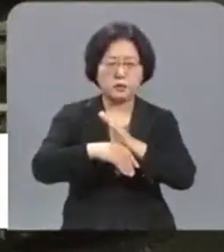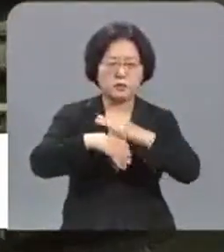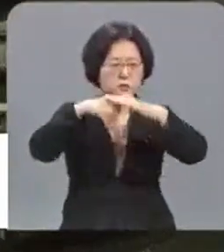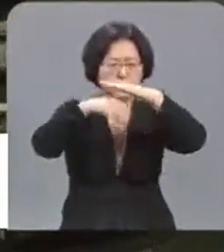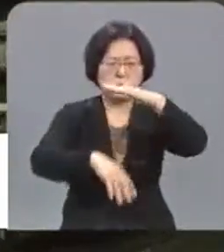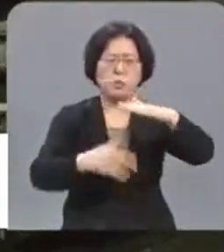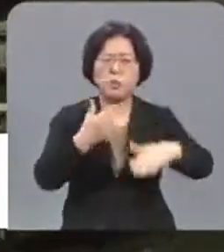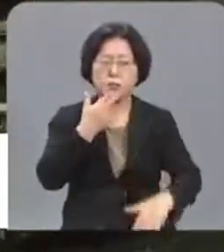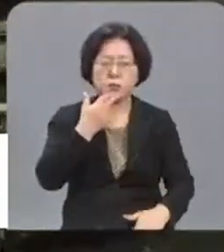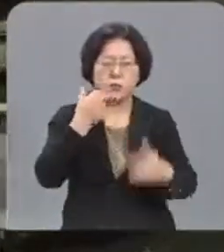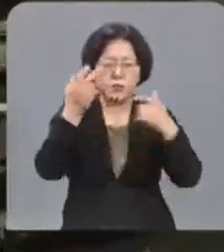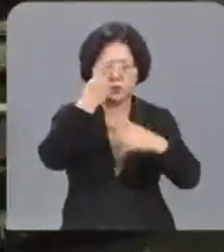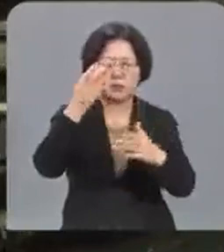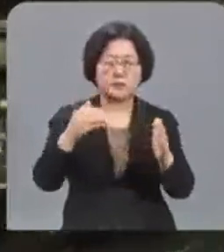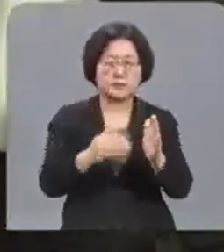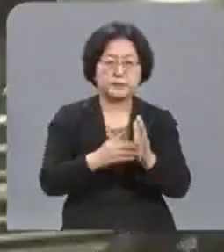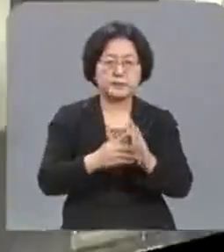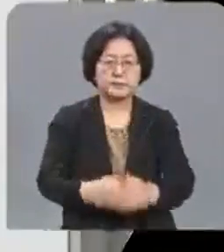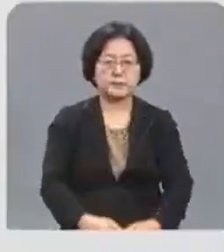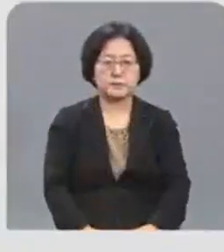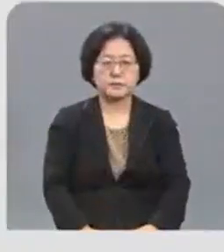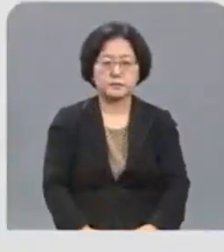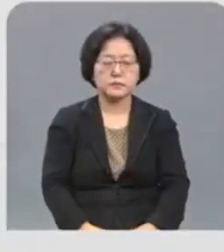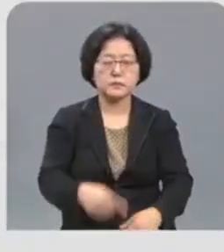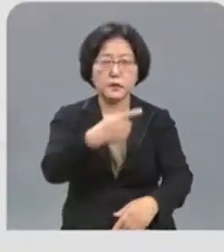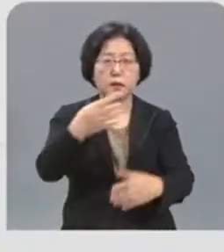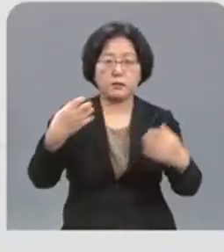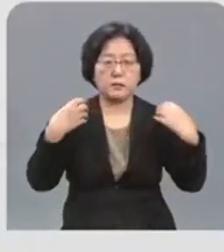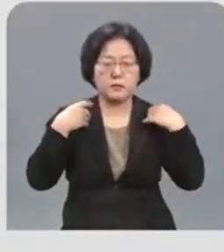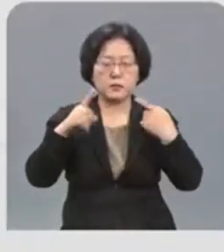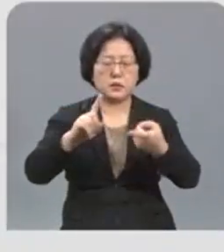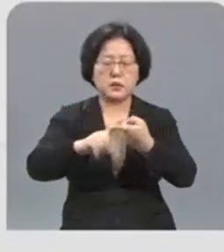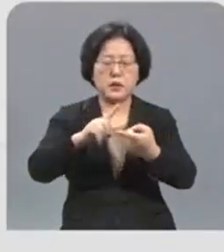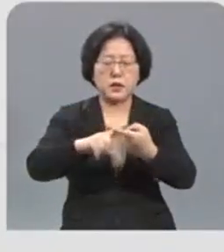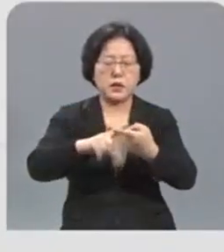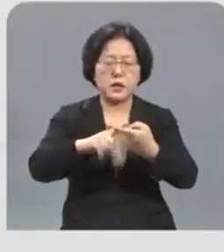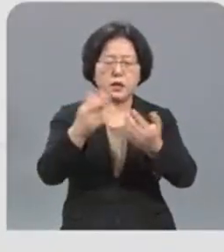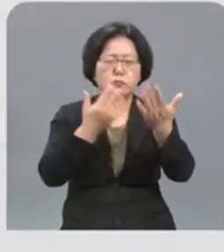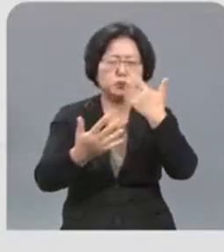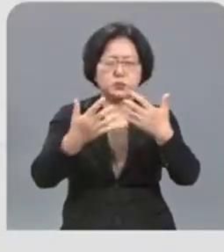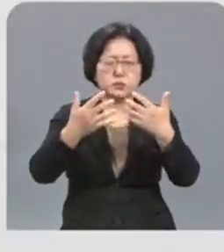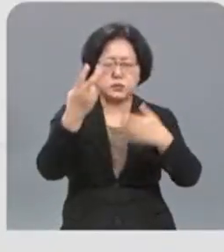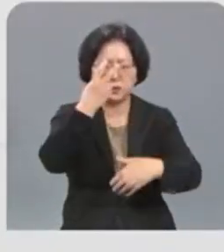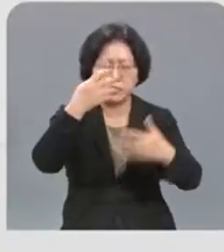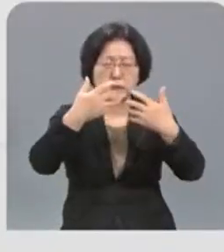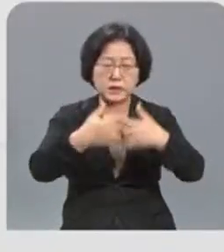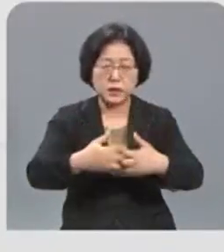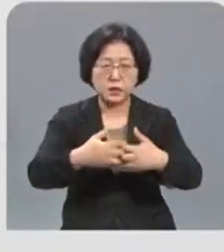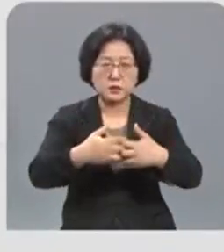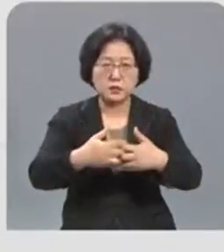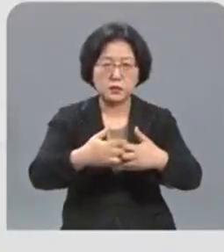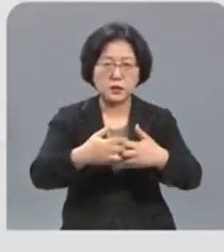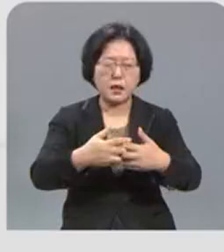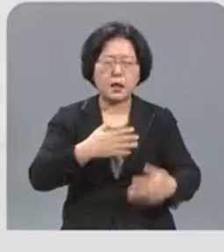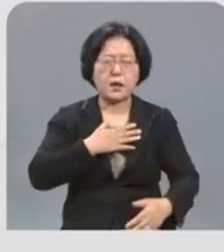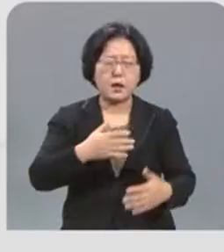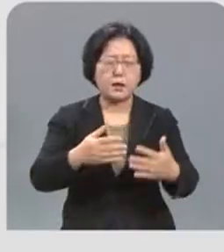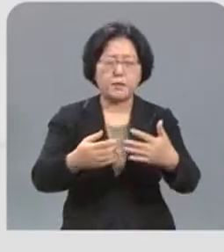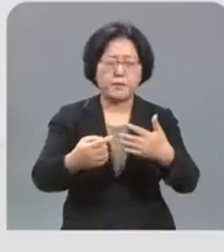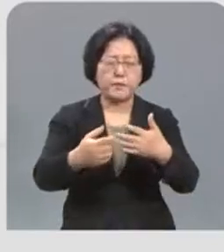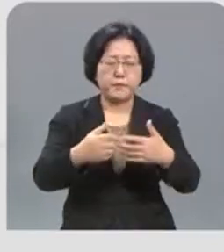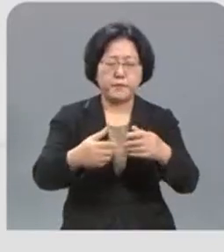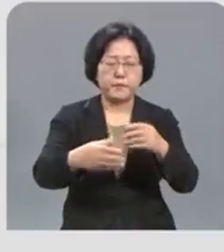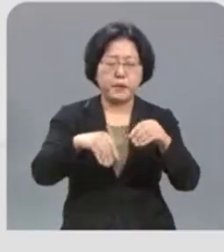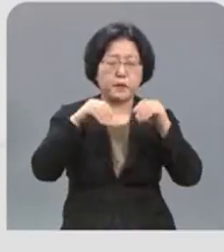작동하지 않았던 것으로 조사됐습니다. 소방당국은 이에 대해 화재 감지기에서 불이 난걸 감지했다는 기록이